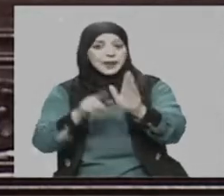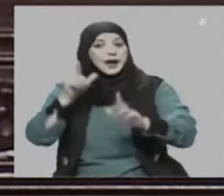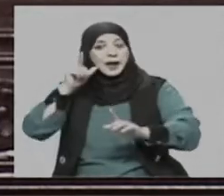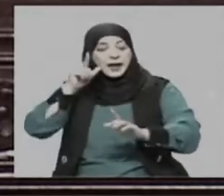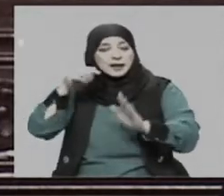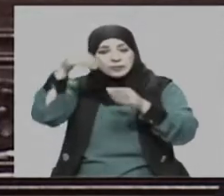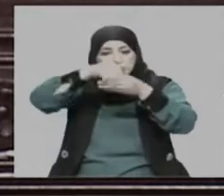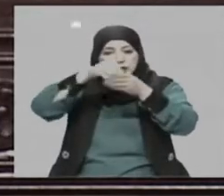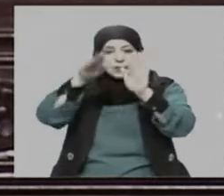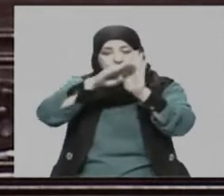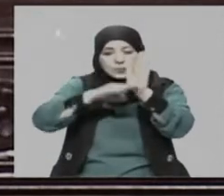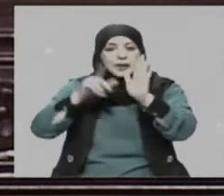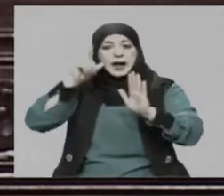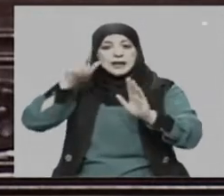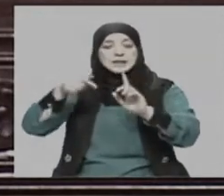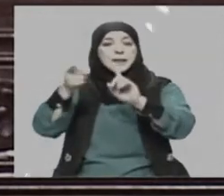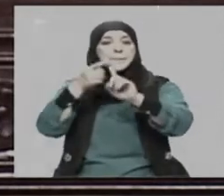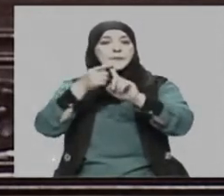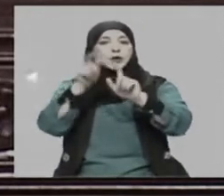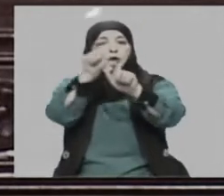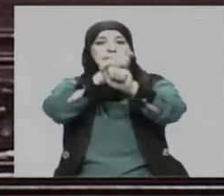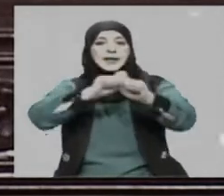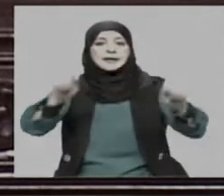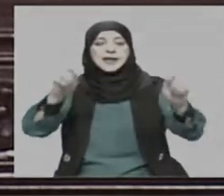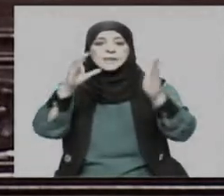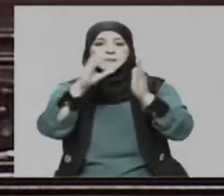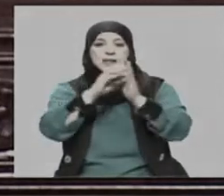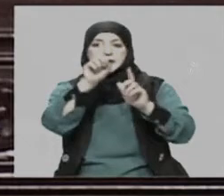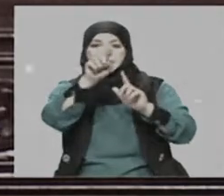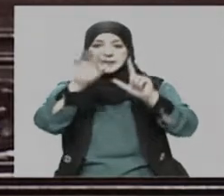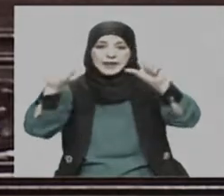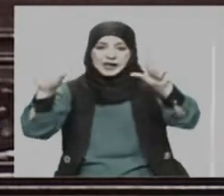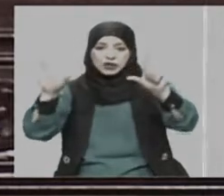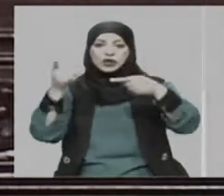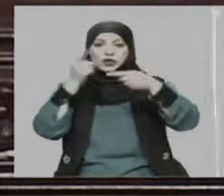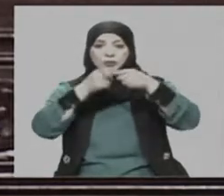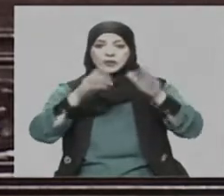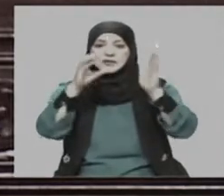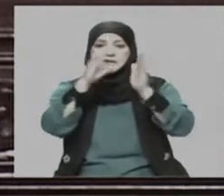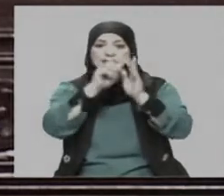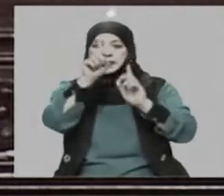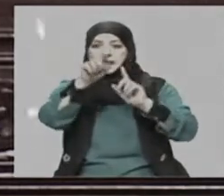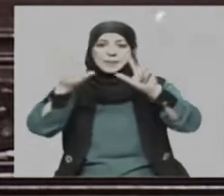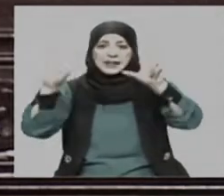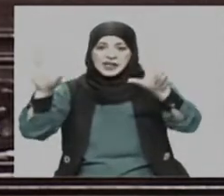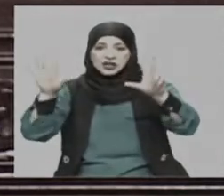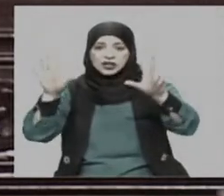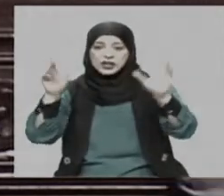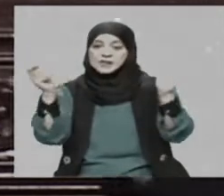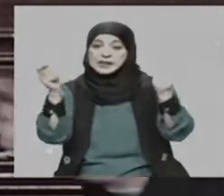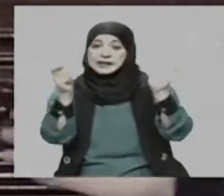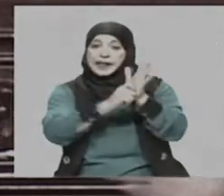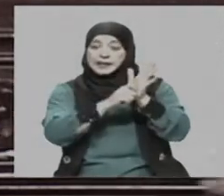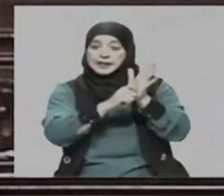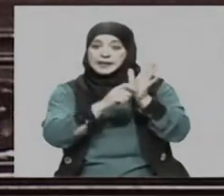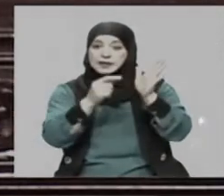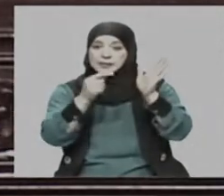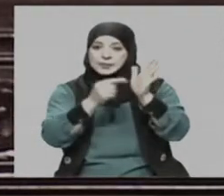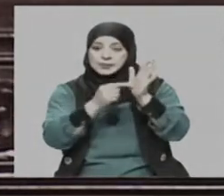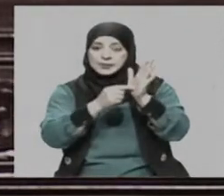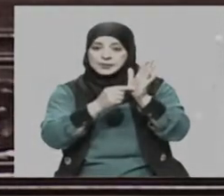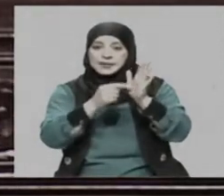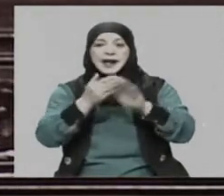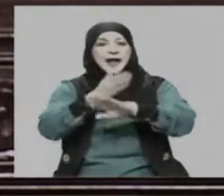يلزم احترام فصل 17 و18 في الأجال. الأجال يعني كان بالقديم هي